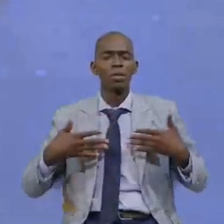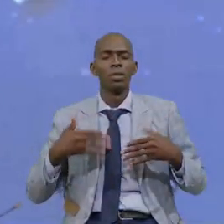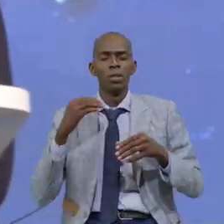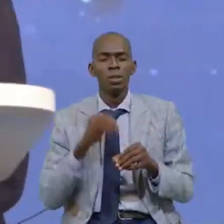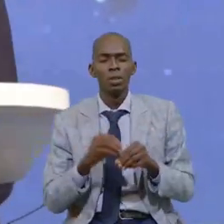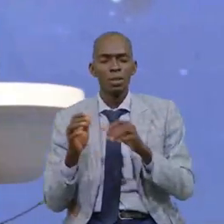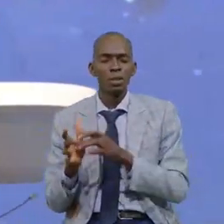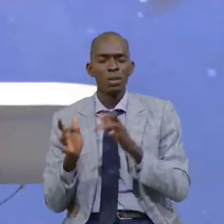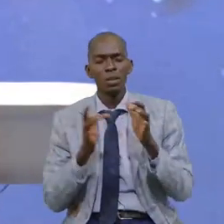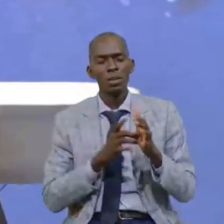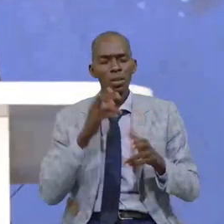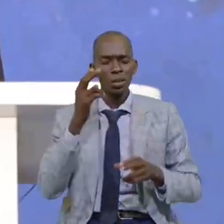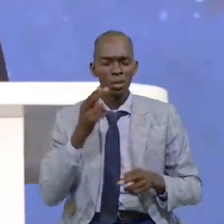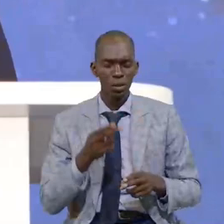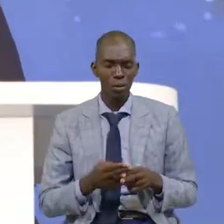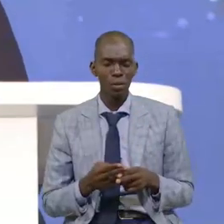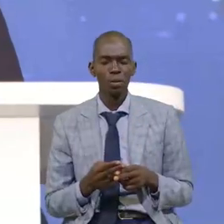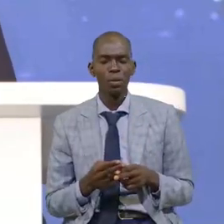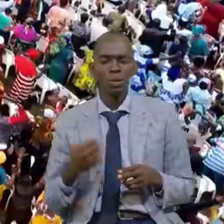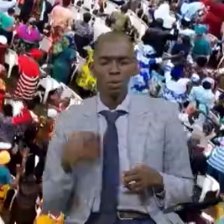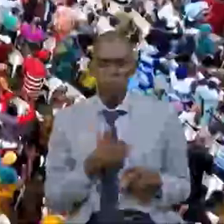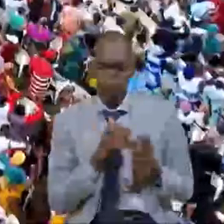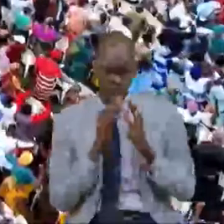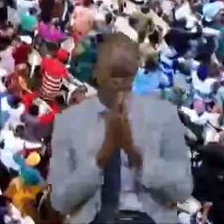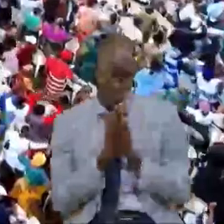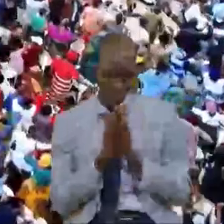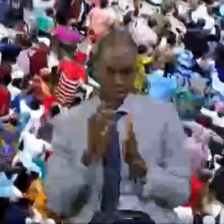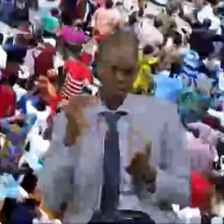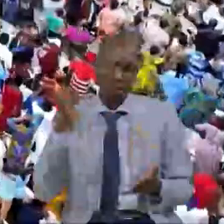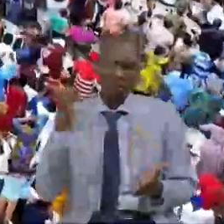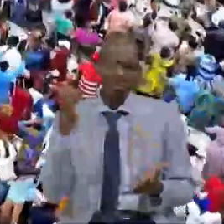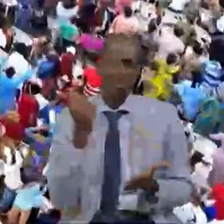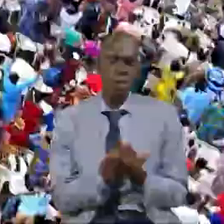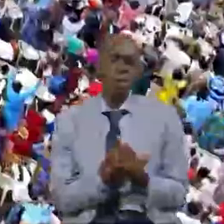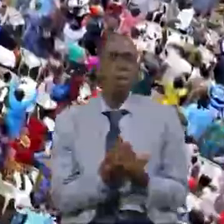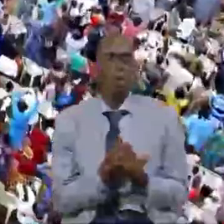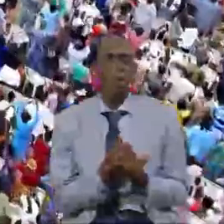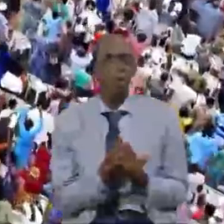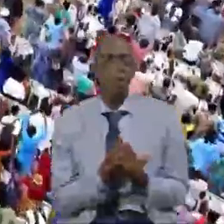vie. Au nom de Jésus, nous prions.